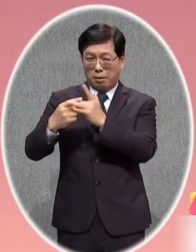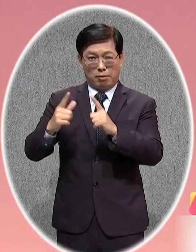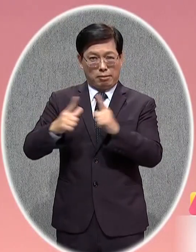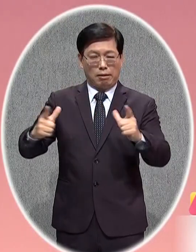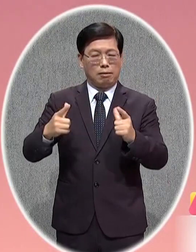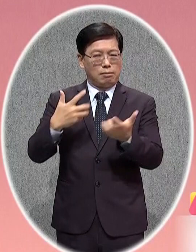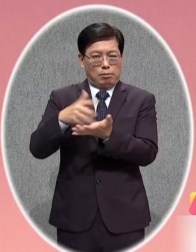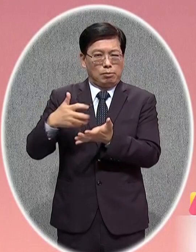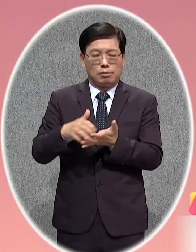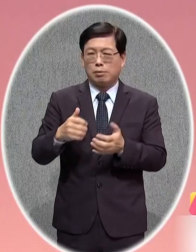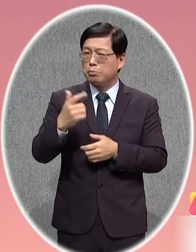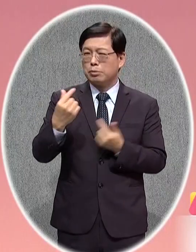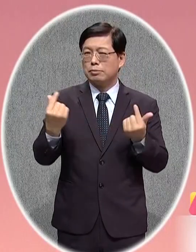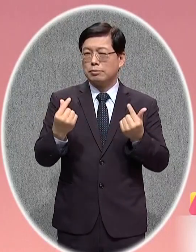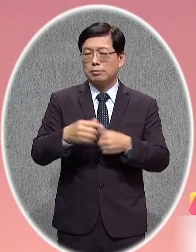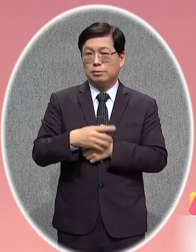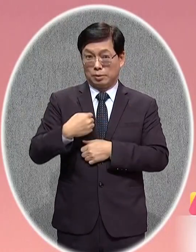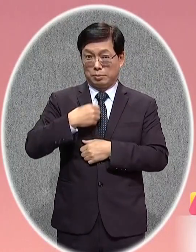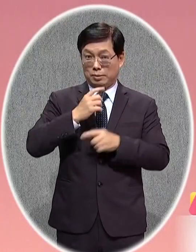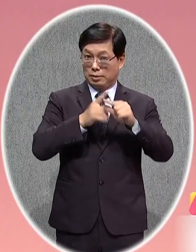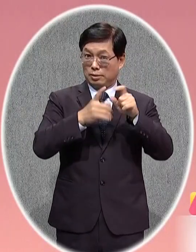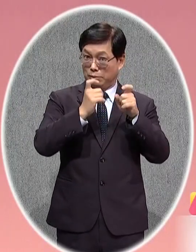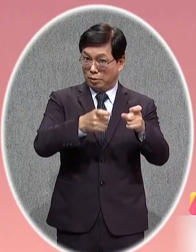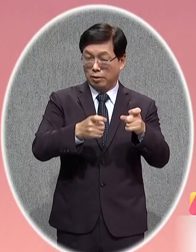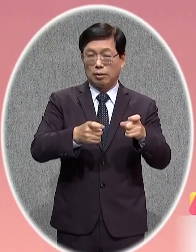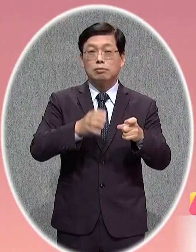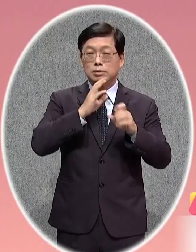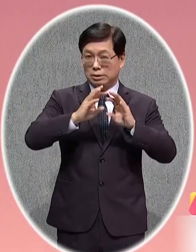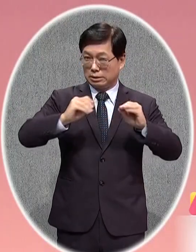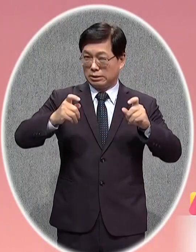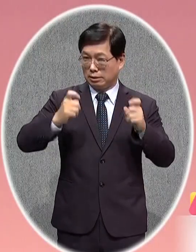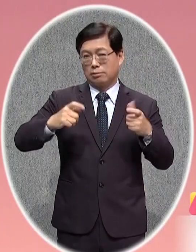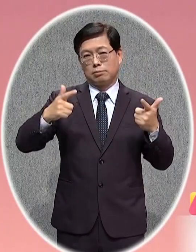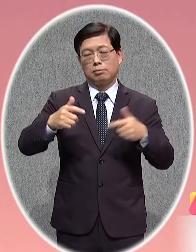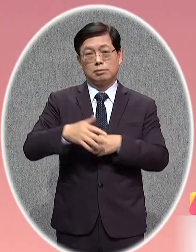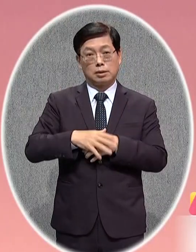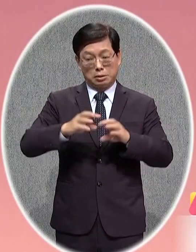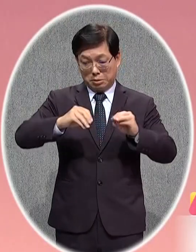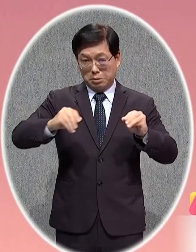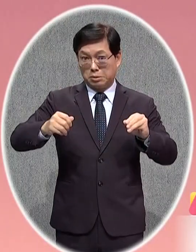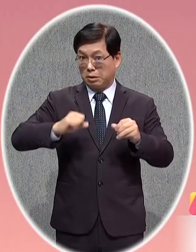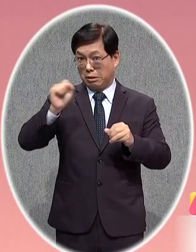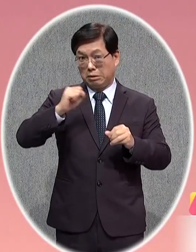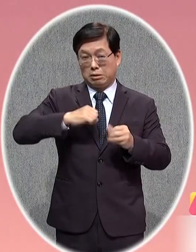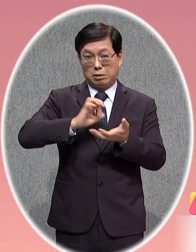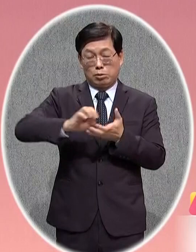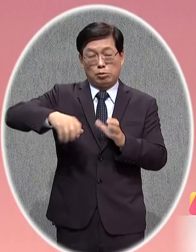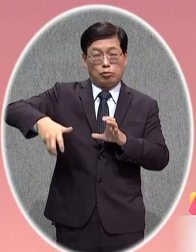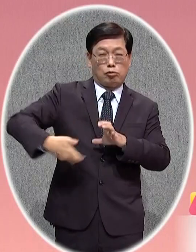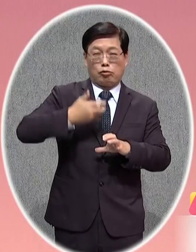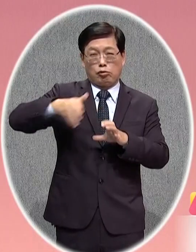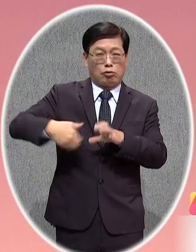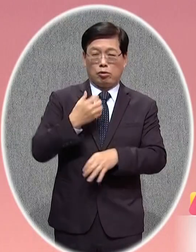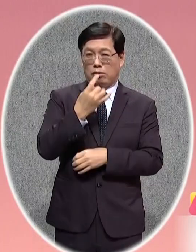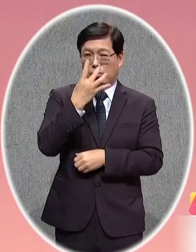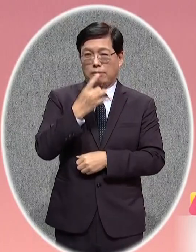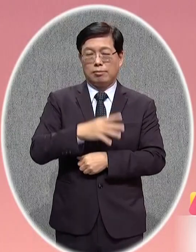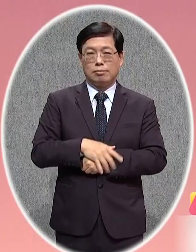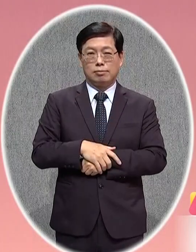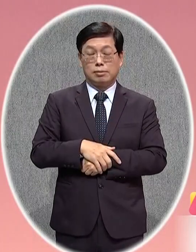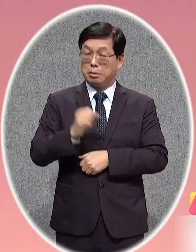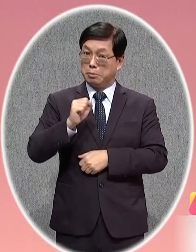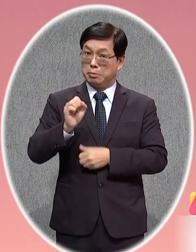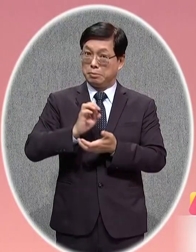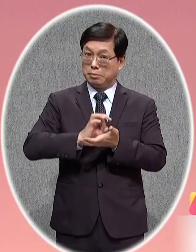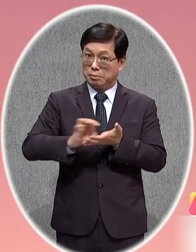很多，并不是像我们台中港是一个沙港，它的沙子也不可能用铲的方式把它铲起来，也